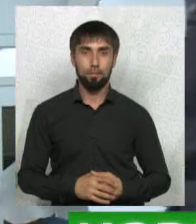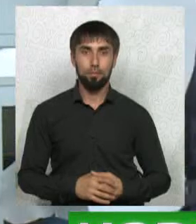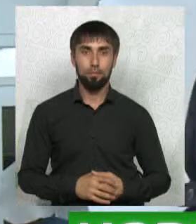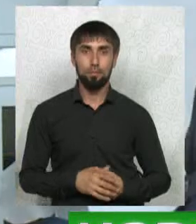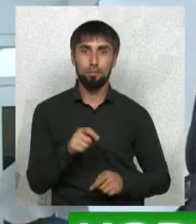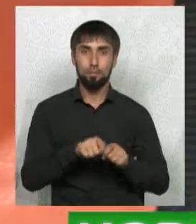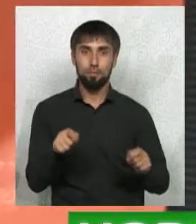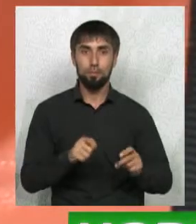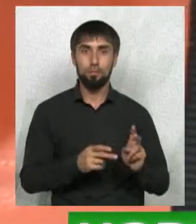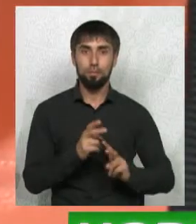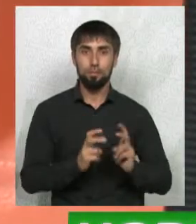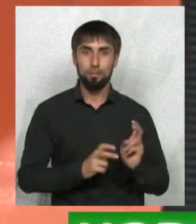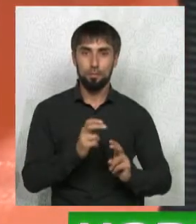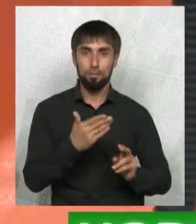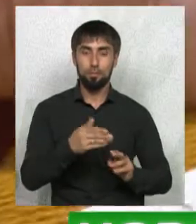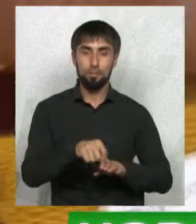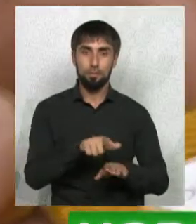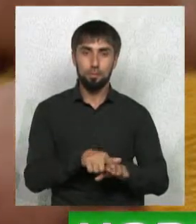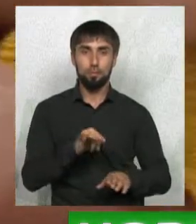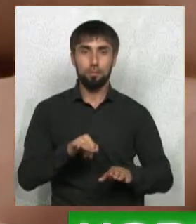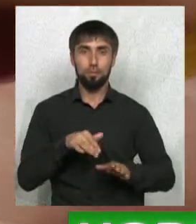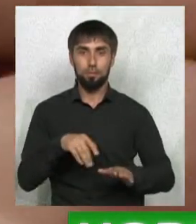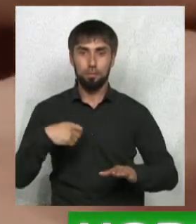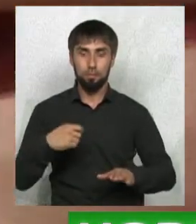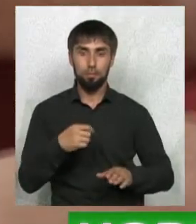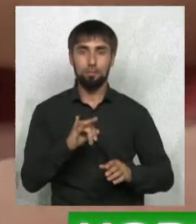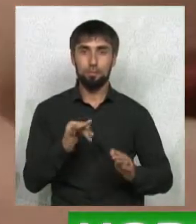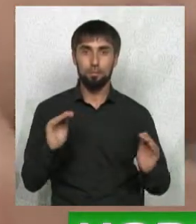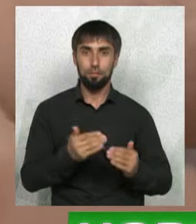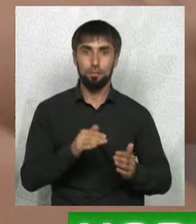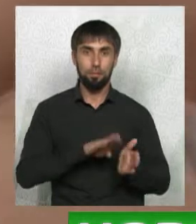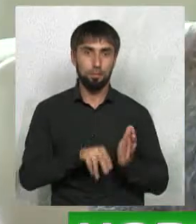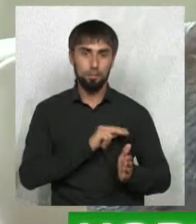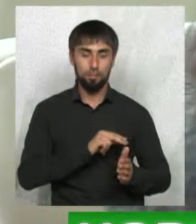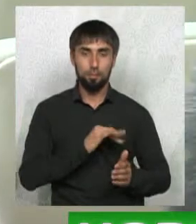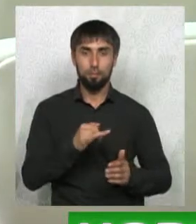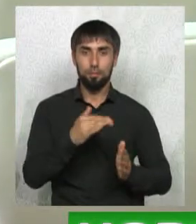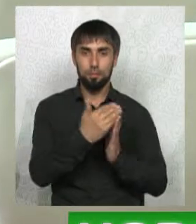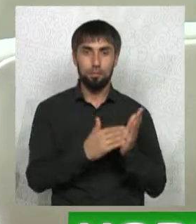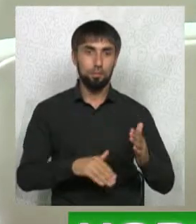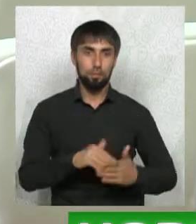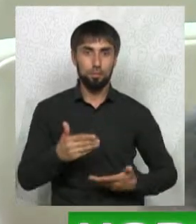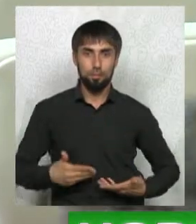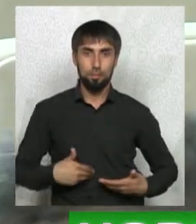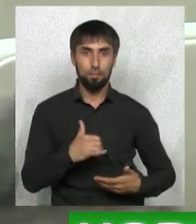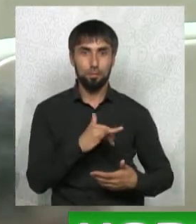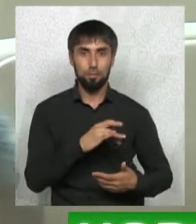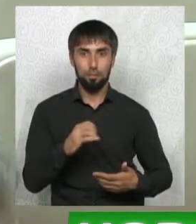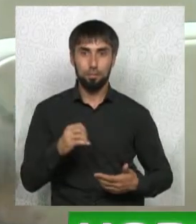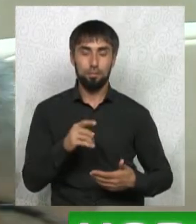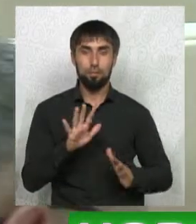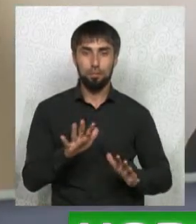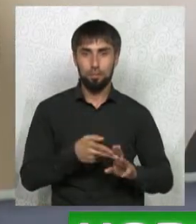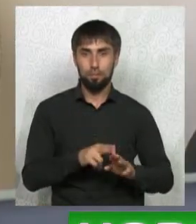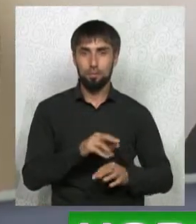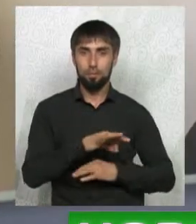Запуск швейной обувной фабрики, работа по снижению уровня безработицы, реализация инвестиционных проектов и программ по улучшению жилищных условий – это лишь некоторые